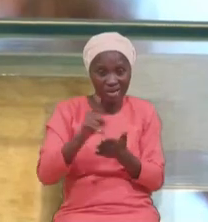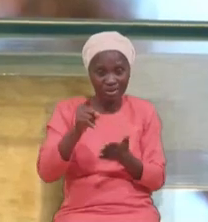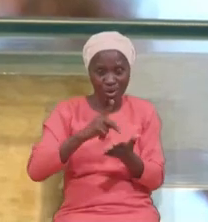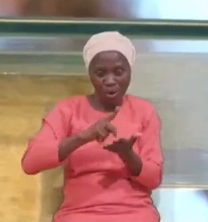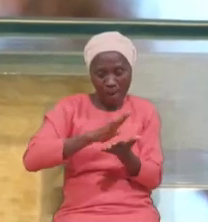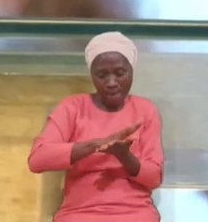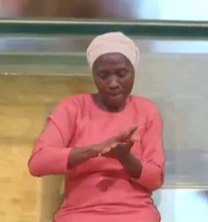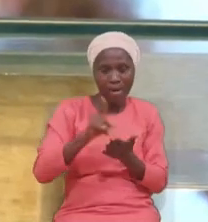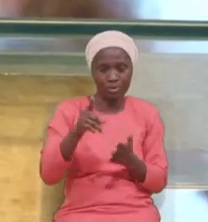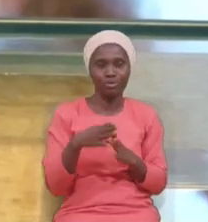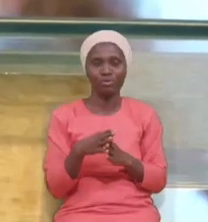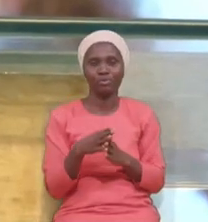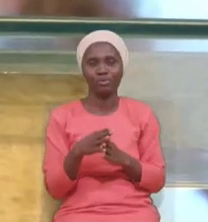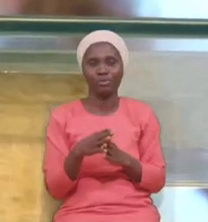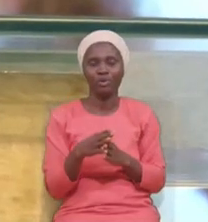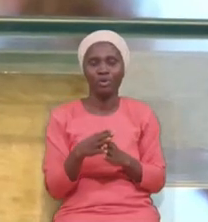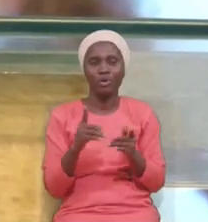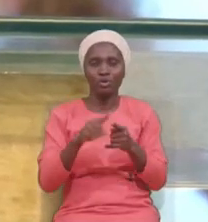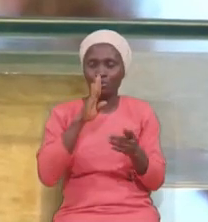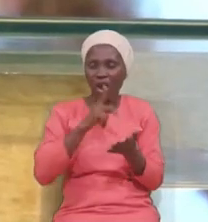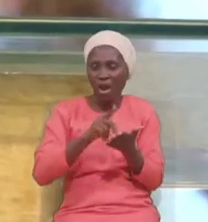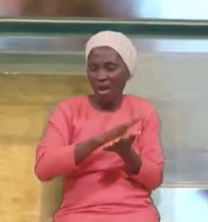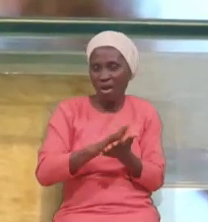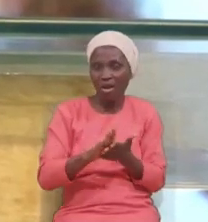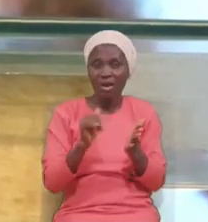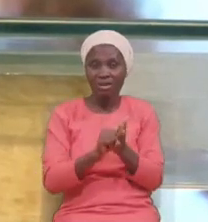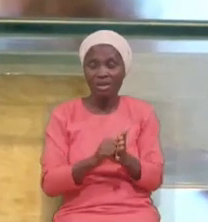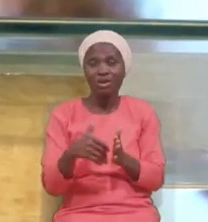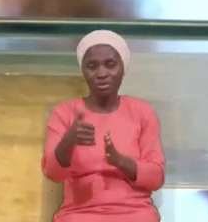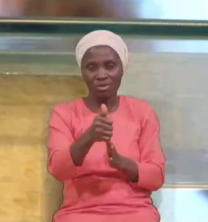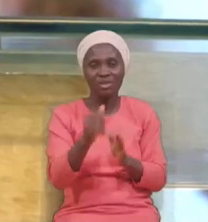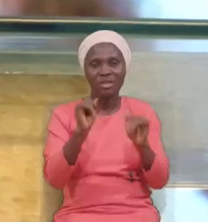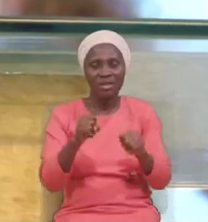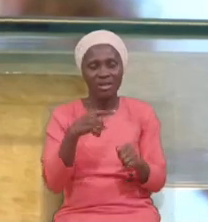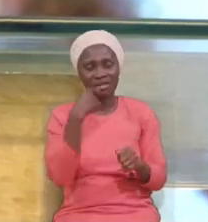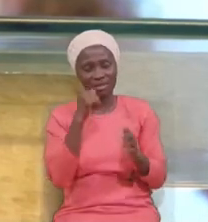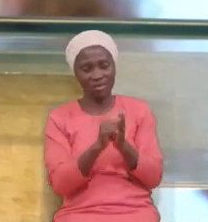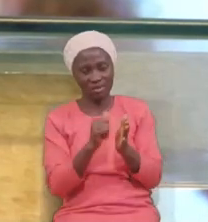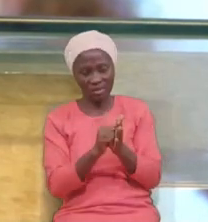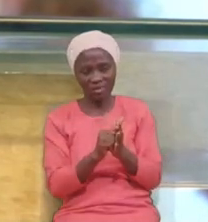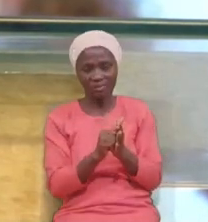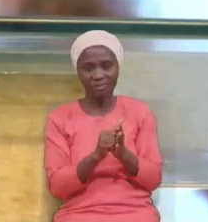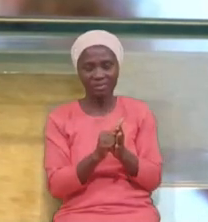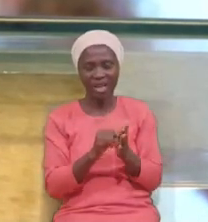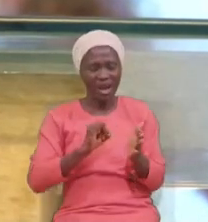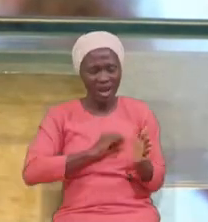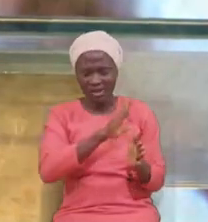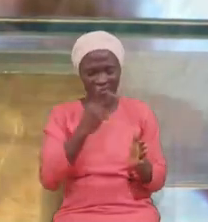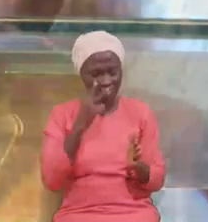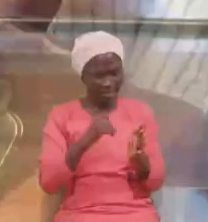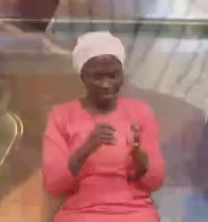Le Seigneur purifie. Il peut te purifier, te sanctifier, te rendre si juste, si